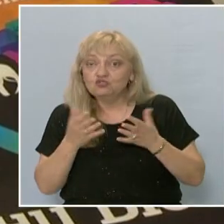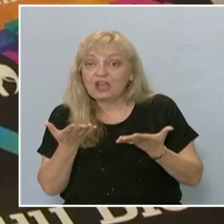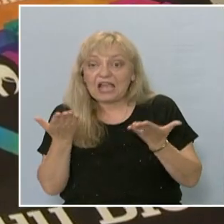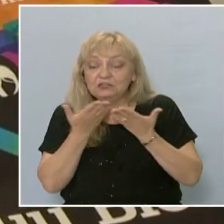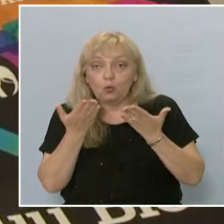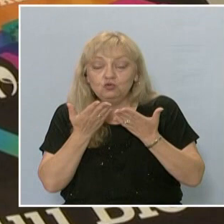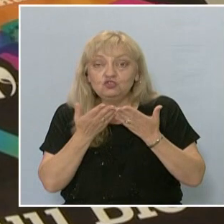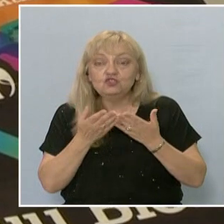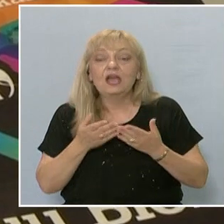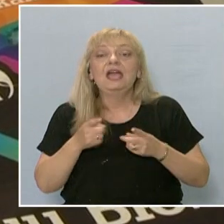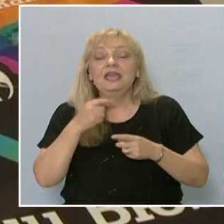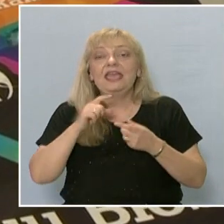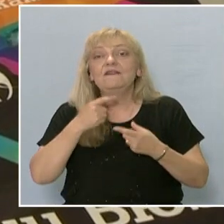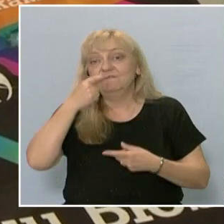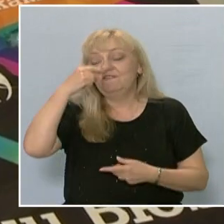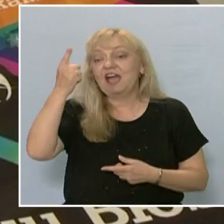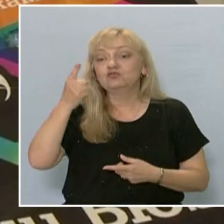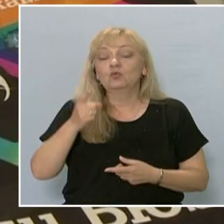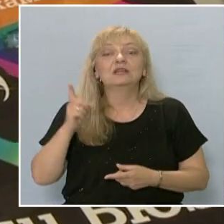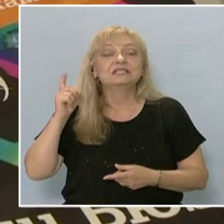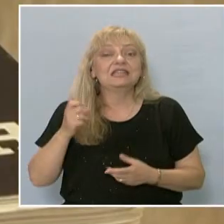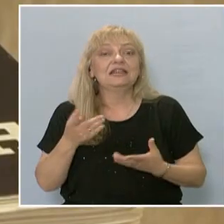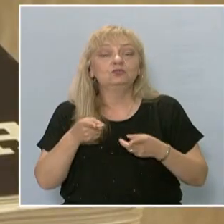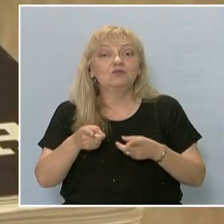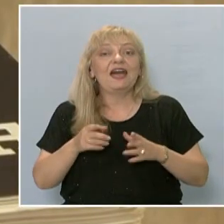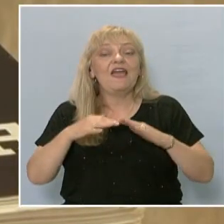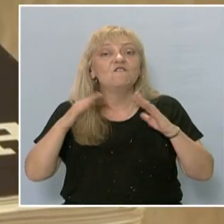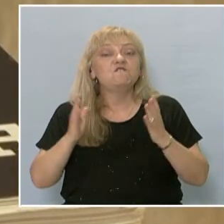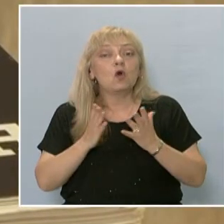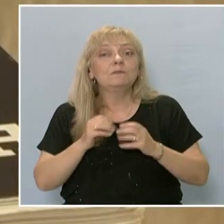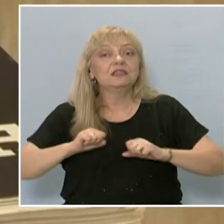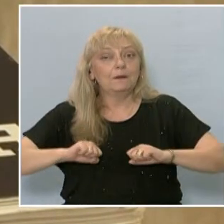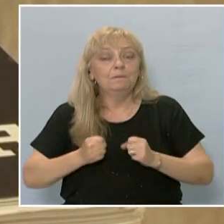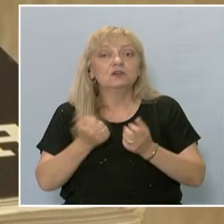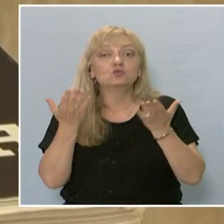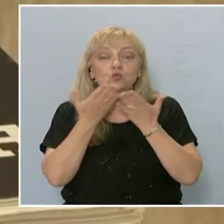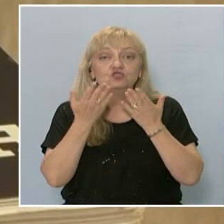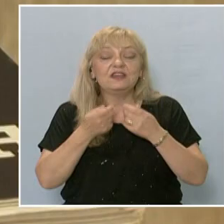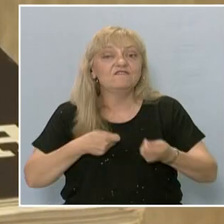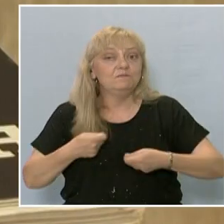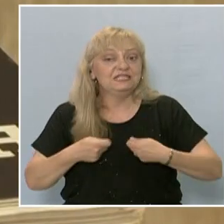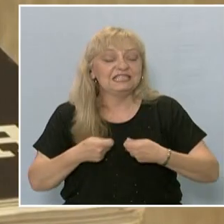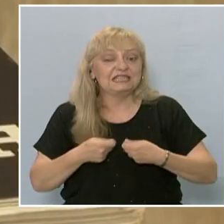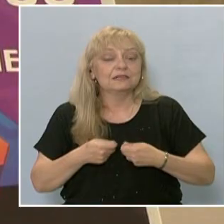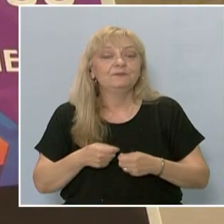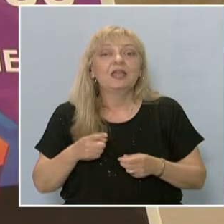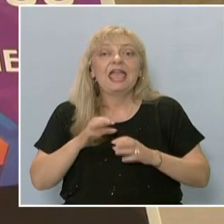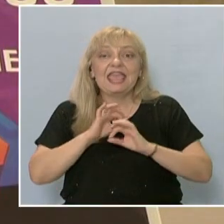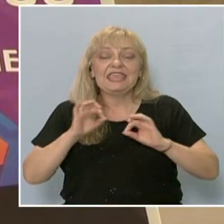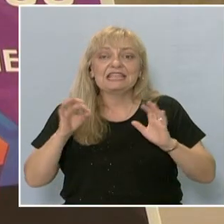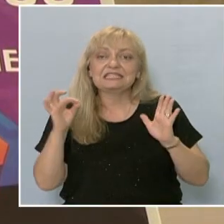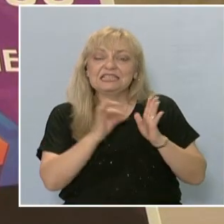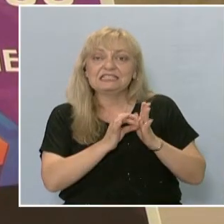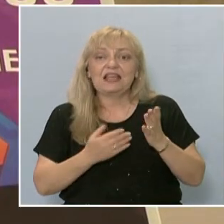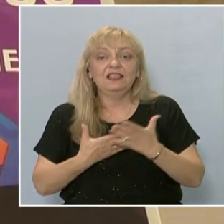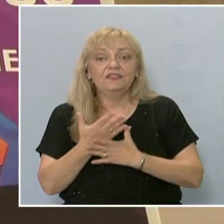стартиращите иновативни компании така наречените стартъпи те са форма на уско но уче нема в бизнес поставянето на ясна цел е началото и